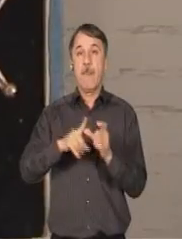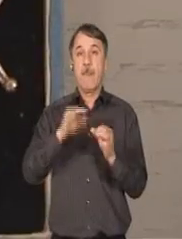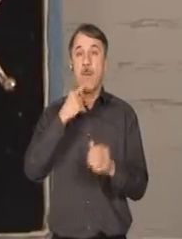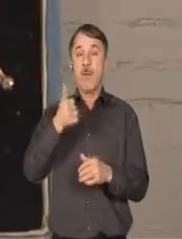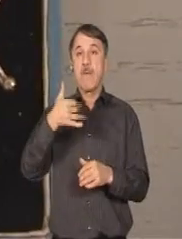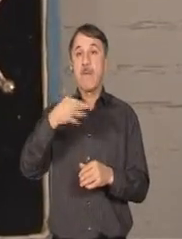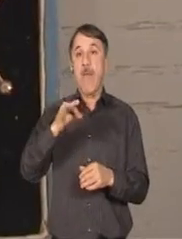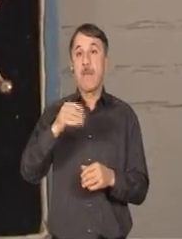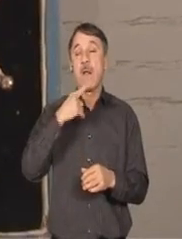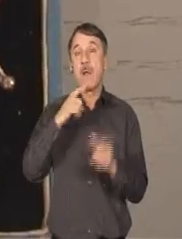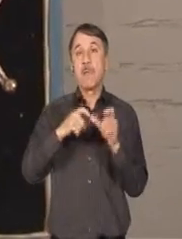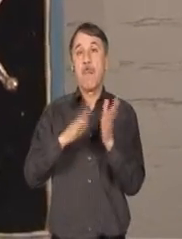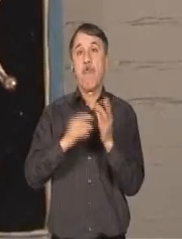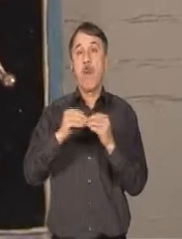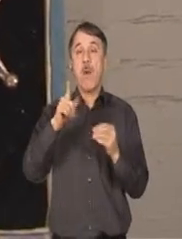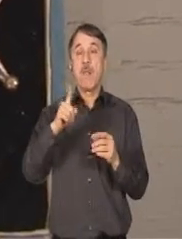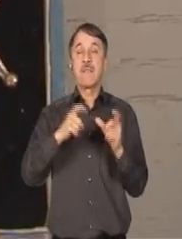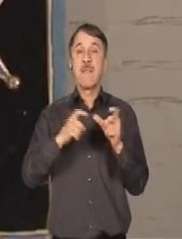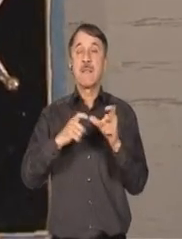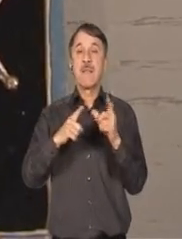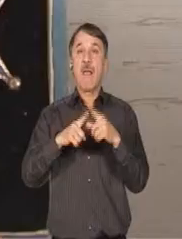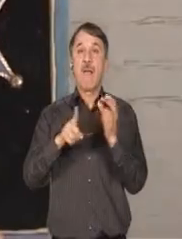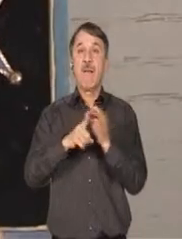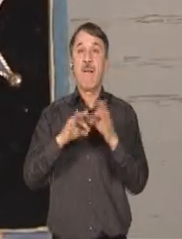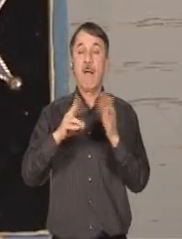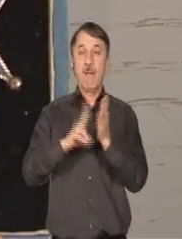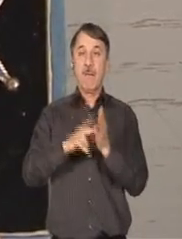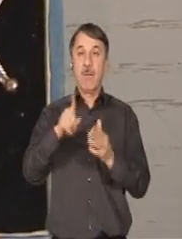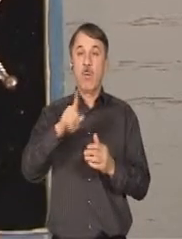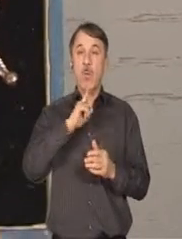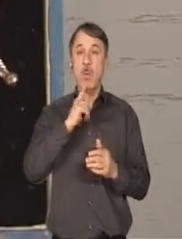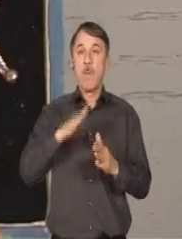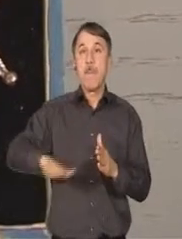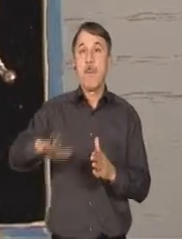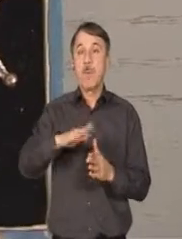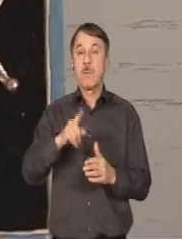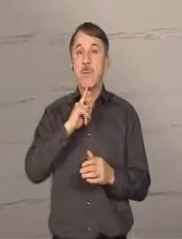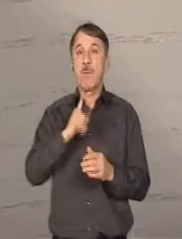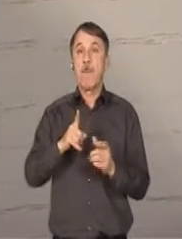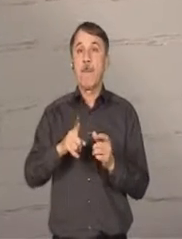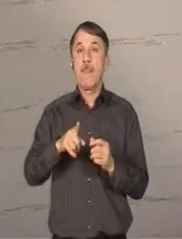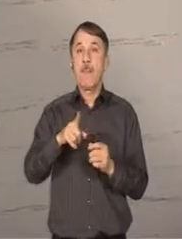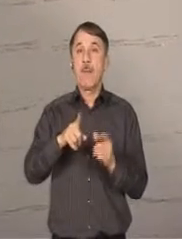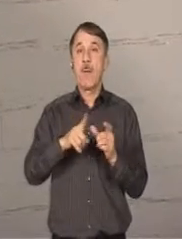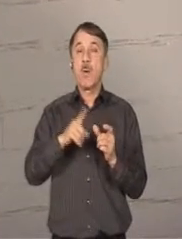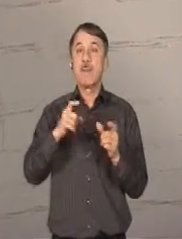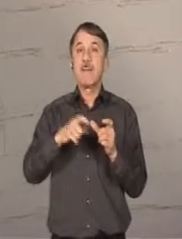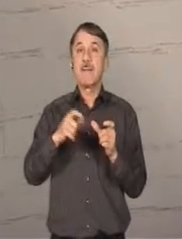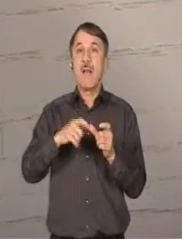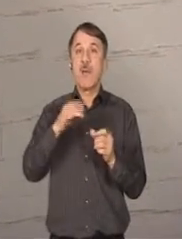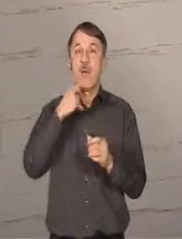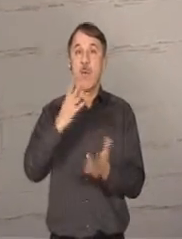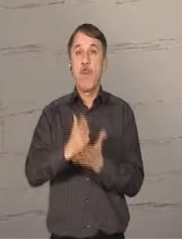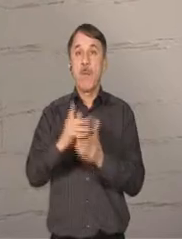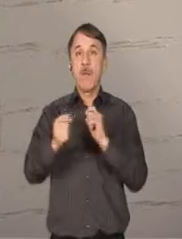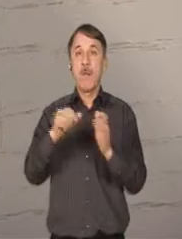nešto manje dimenzije, s tim da u slučaju 5. stepena srebrni dvoglavi orlovi između krakova nemaju pozlatu. Orden Svetog Save